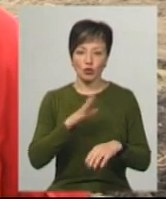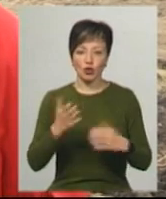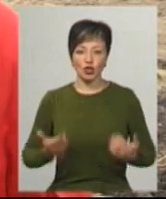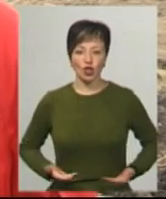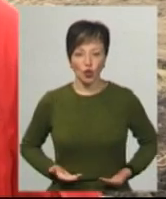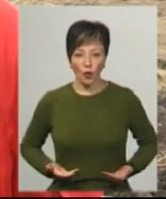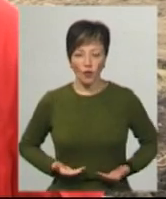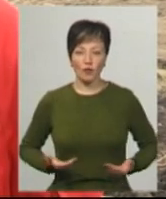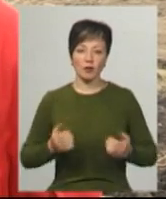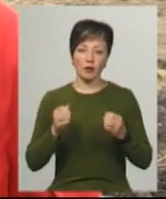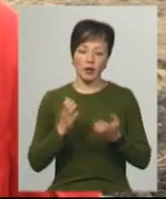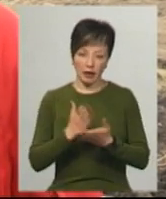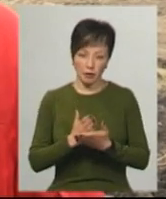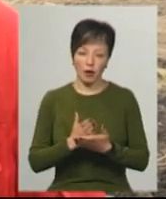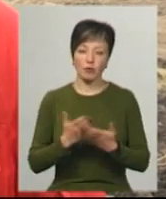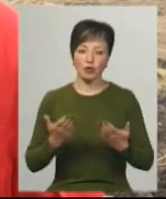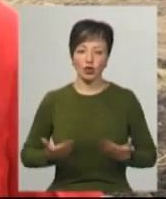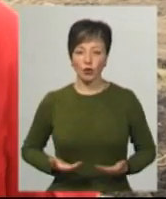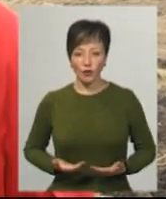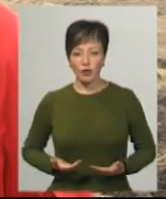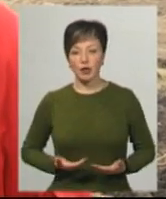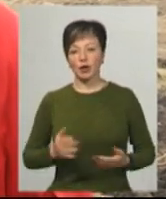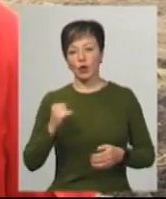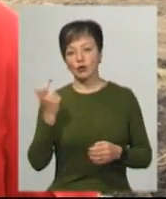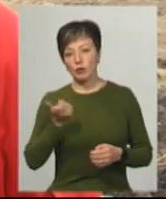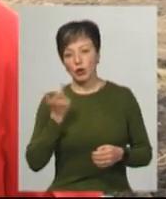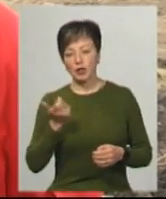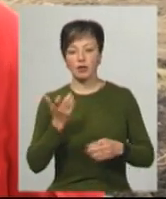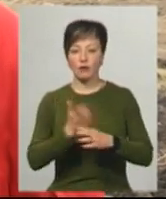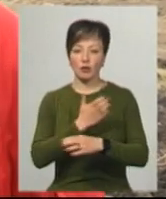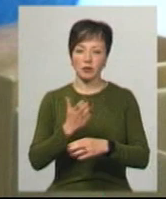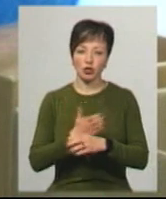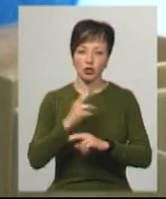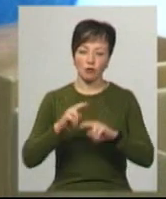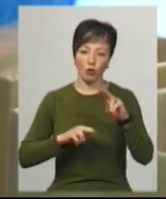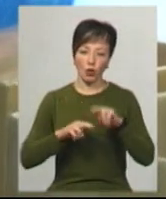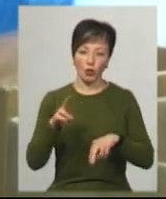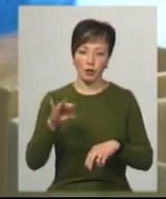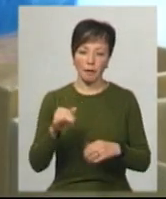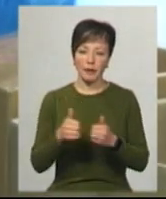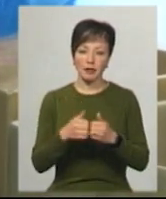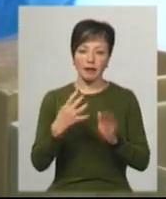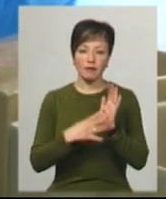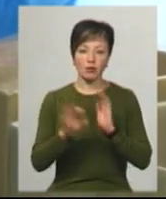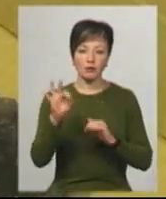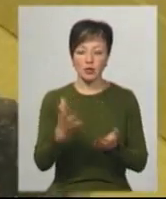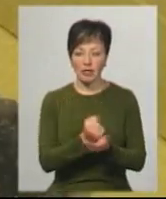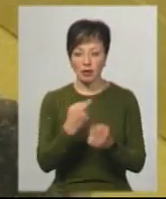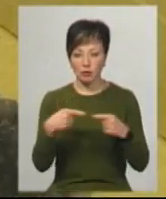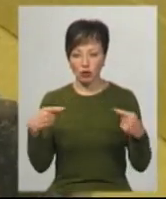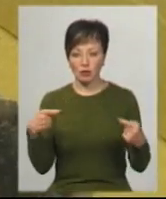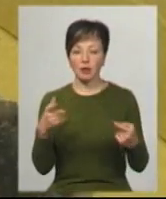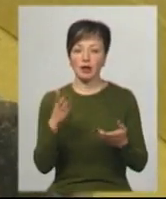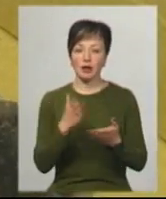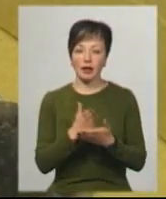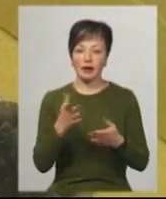житлові. Не може бути, а ми маємо тут і житлові, і господарчі, і виробничі споруди. Близько 90% знайдених речей становлять